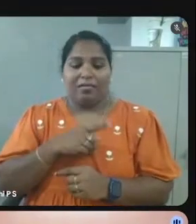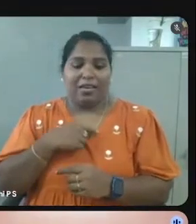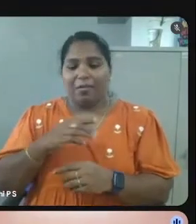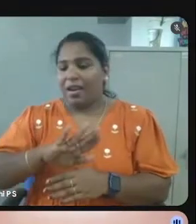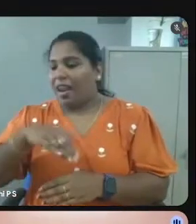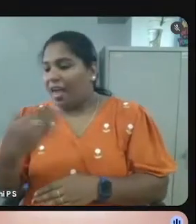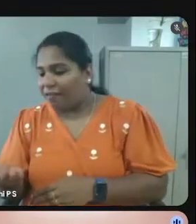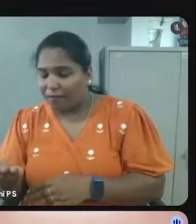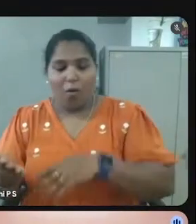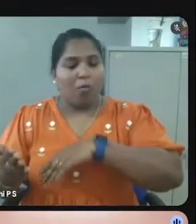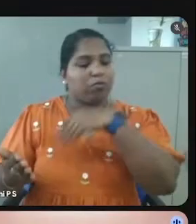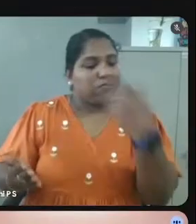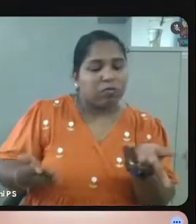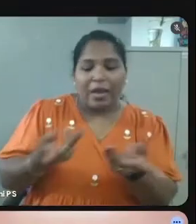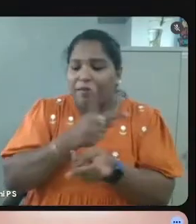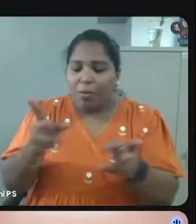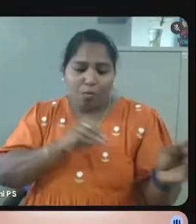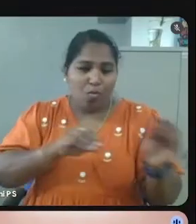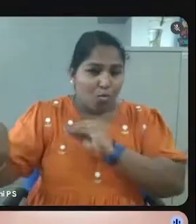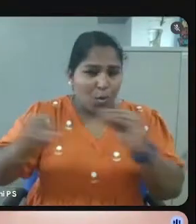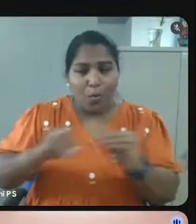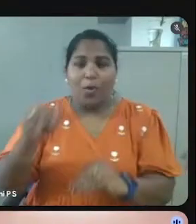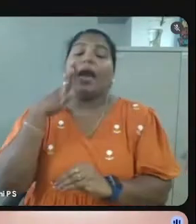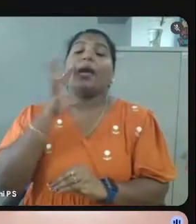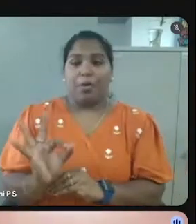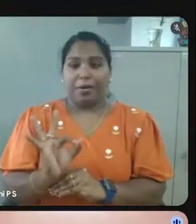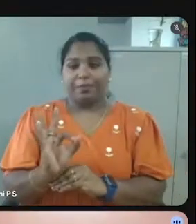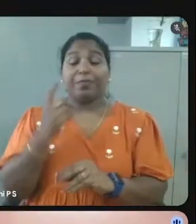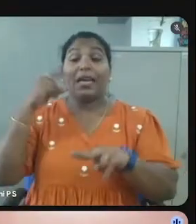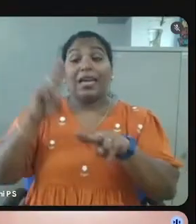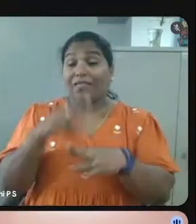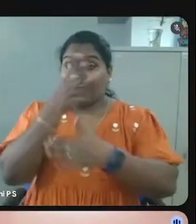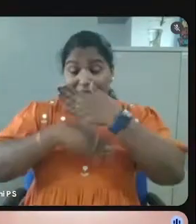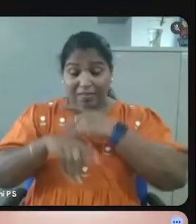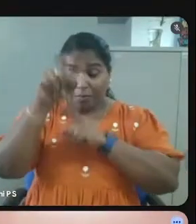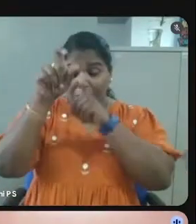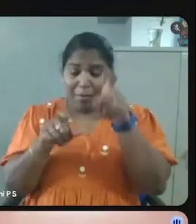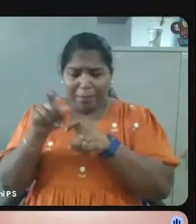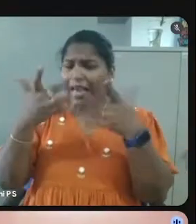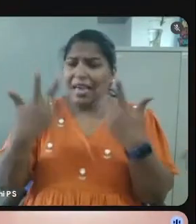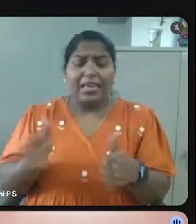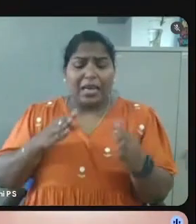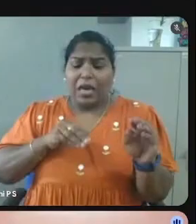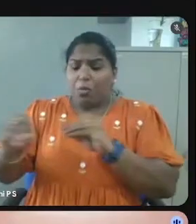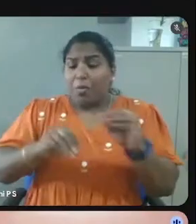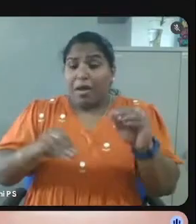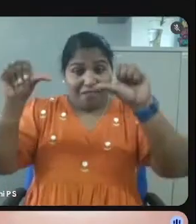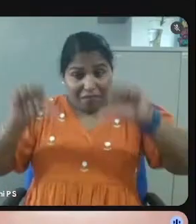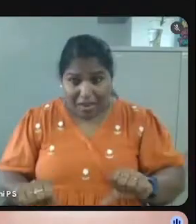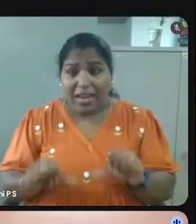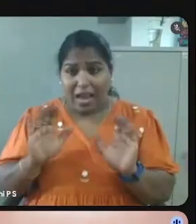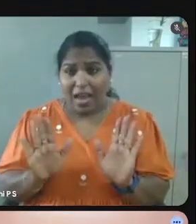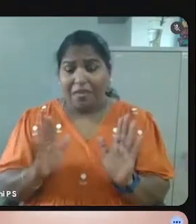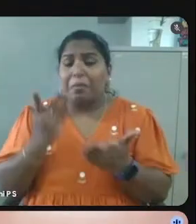ഡൗൺ മൂവ്മെന്റ്, ഇങ്ങനെ ഒരു മൂവ്മെന്റ് ഇമ്പോർട്ടൻ്റ് ആണ്. ഒരു ഡിസബിലിറ്റി വ്യക്തിന്റെ മൂവ്മെന്റ് ഇമ്പോസിബിൾ ആയെങ്കിൽ അത് എന്തൊക്കെയോ പോസിബിൾ